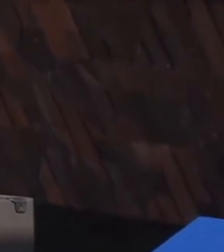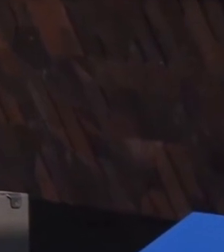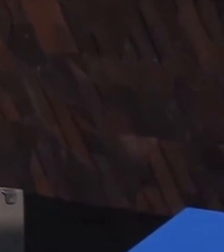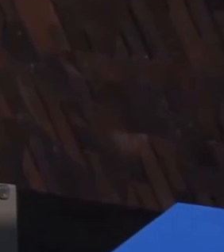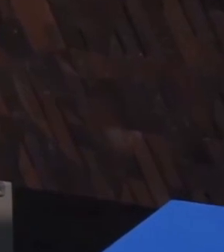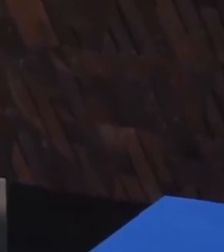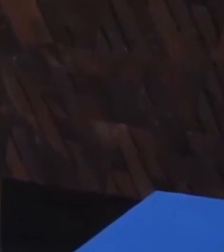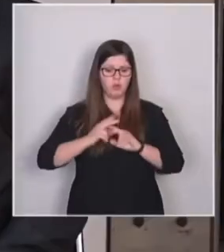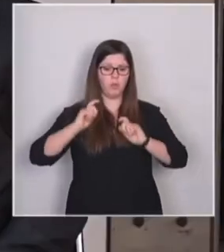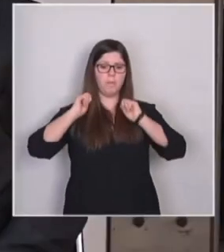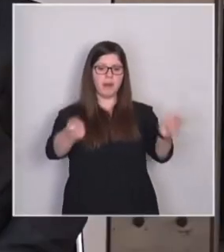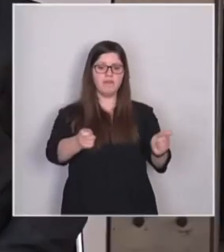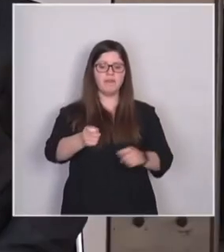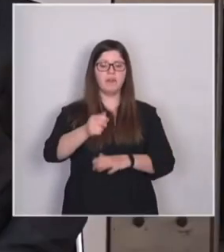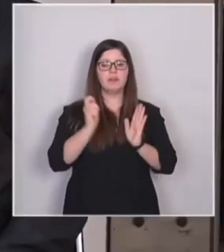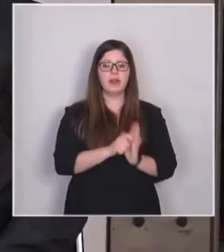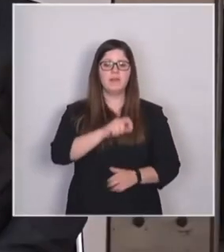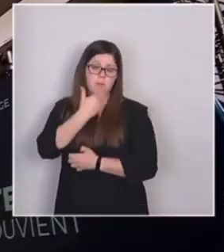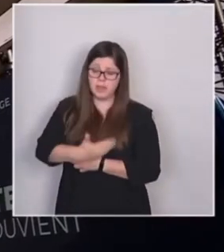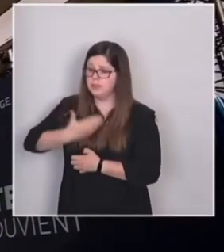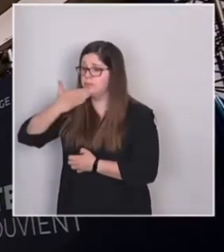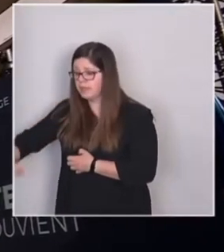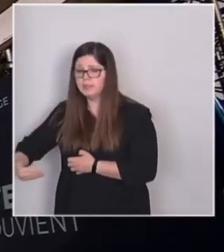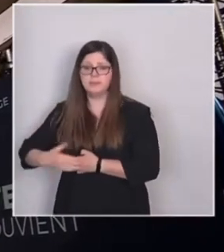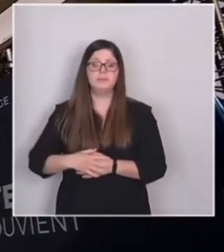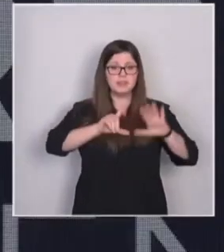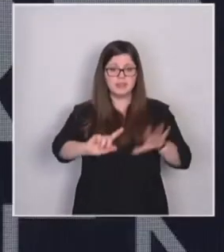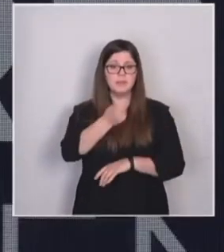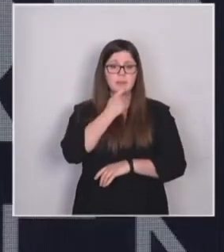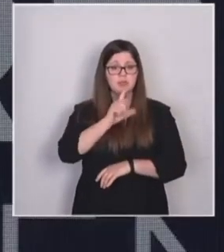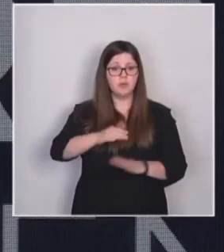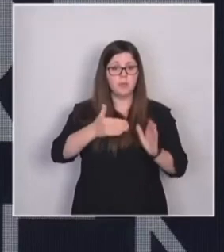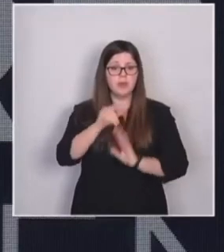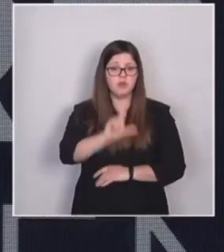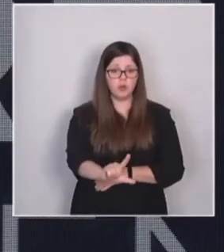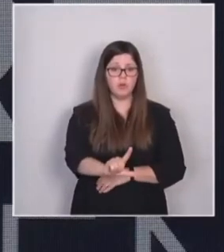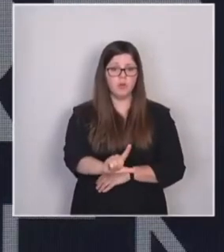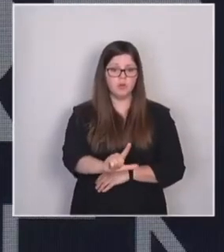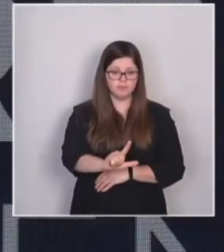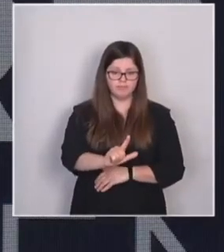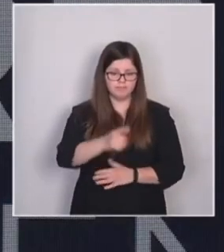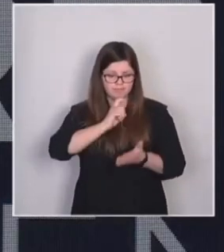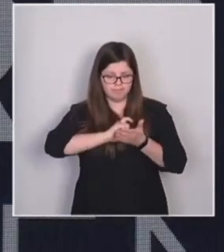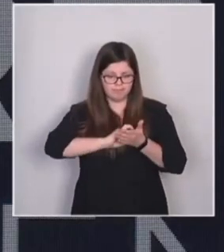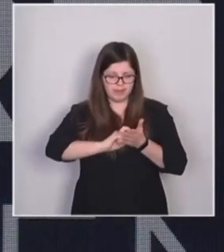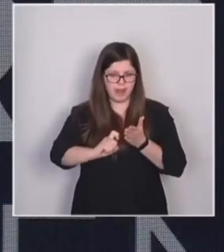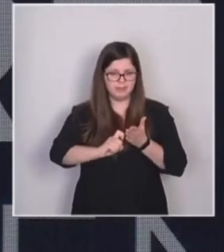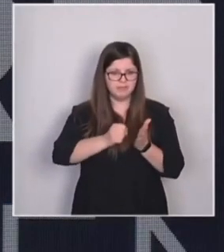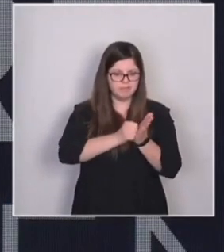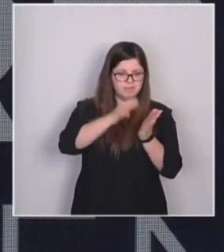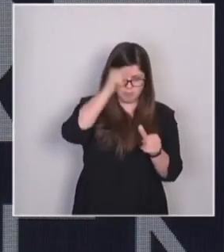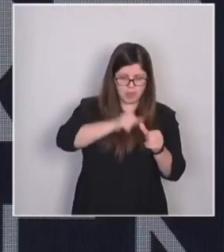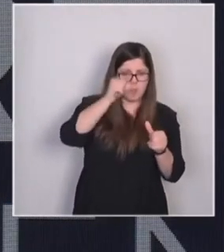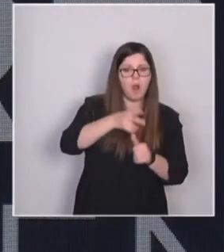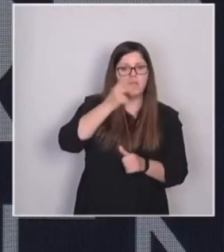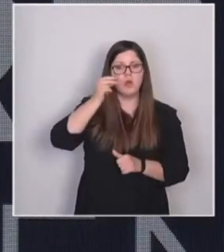27 mars 2002. Et désormais, cette place va inscrire durablement dans la mémoire de Nanterre le